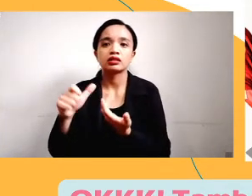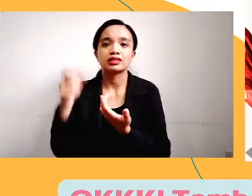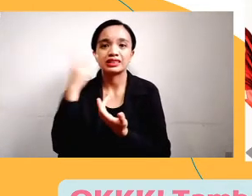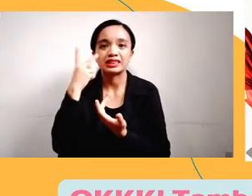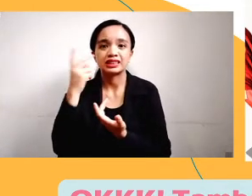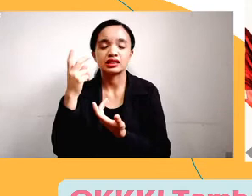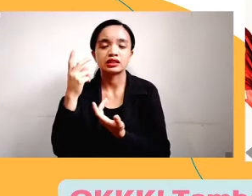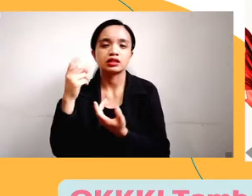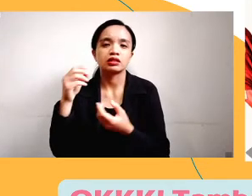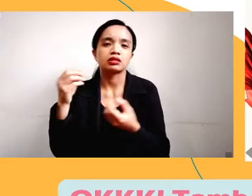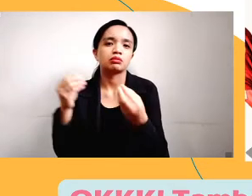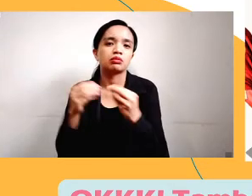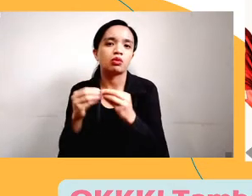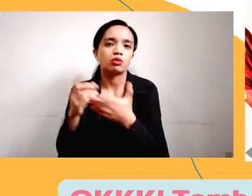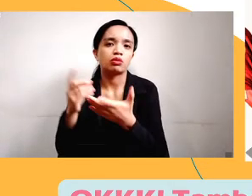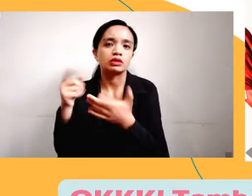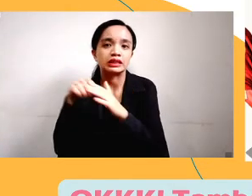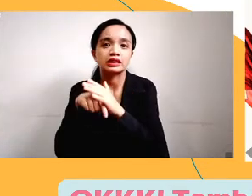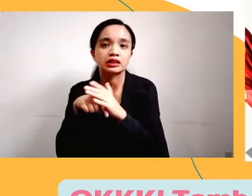Pinapalalim natin at